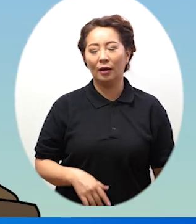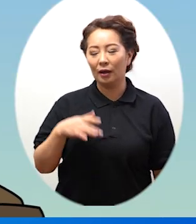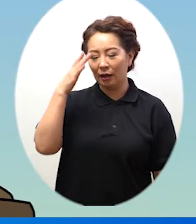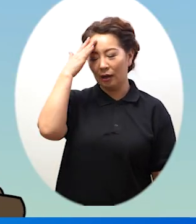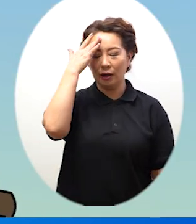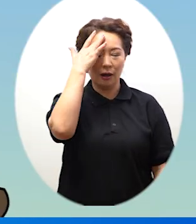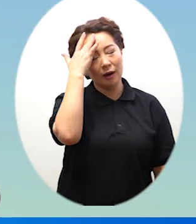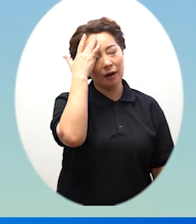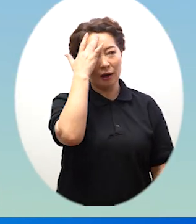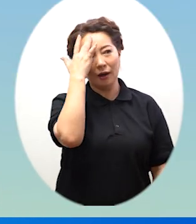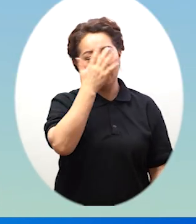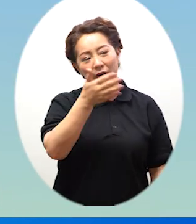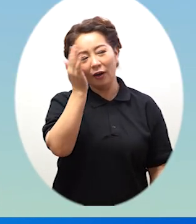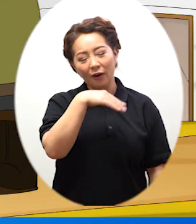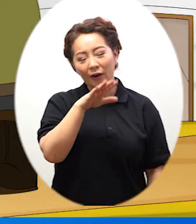Самбо!